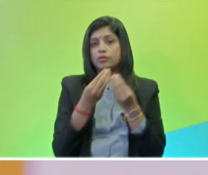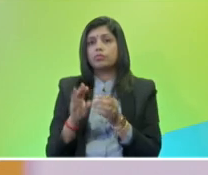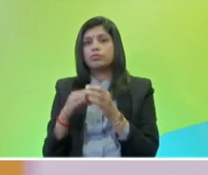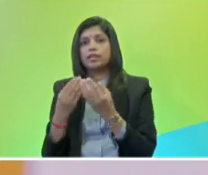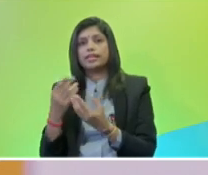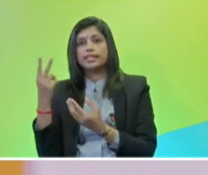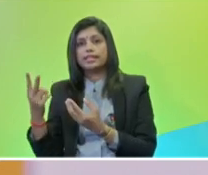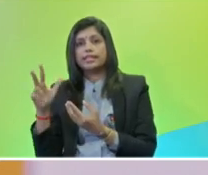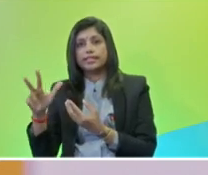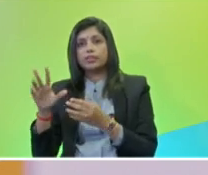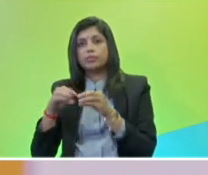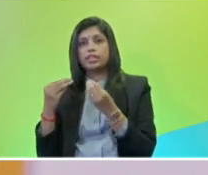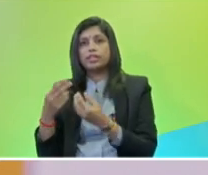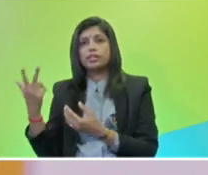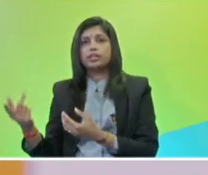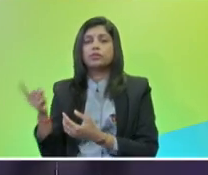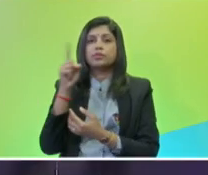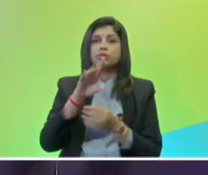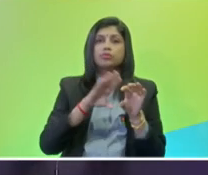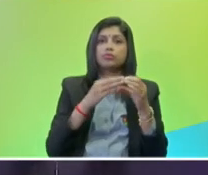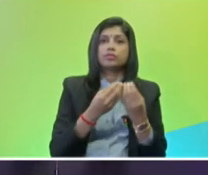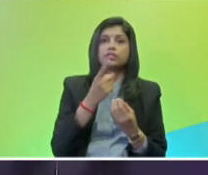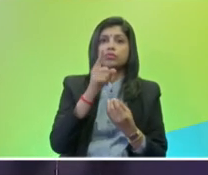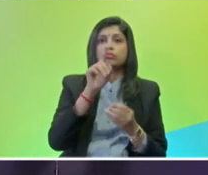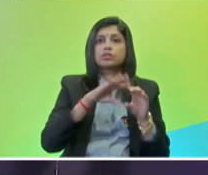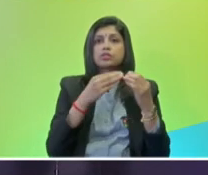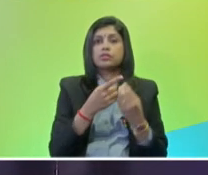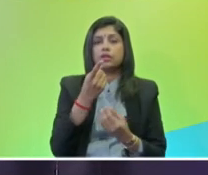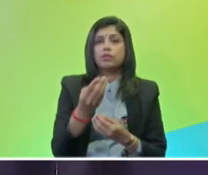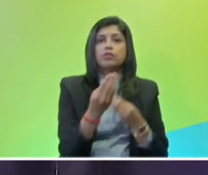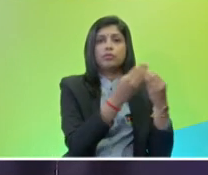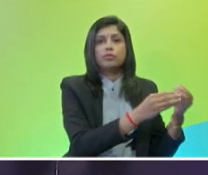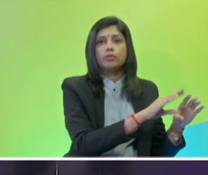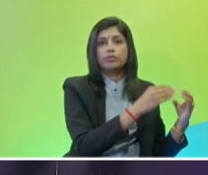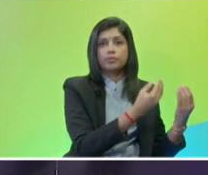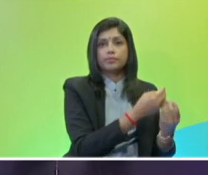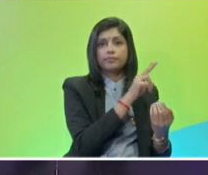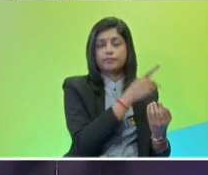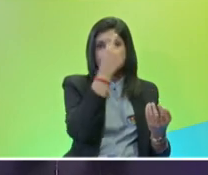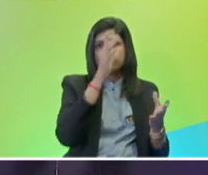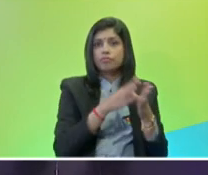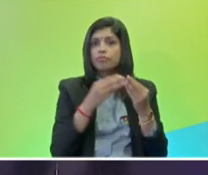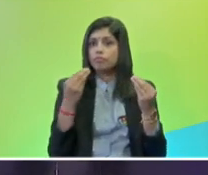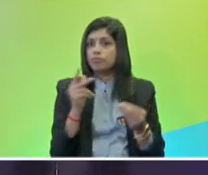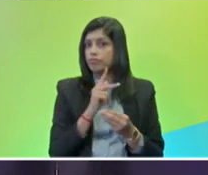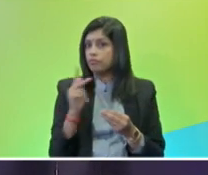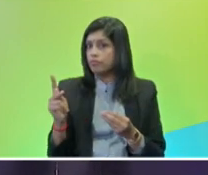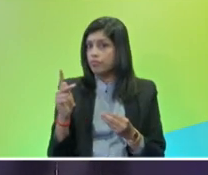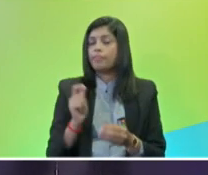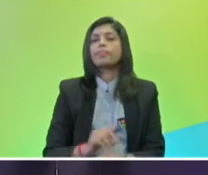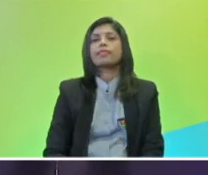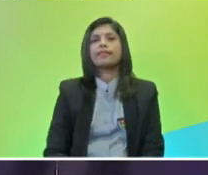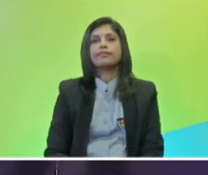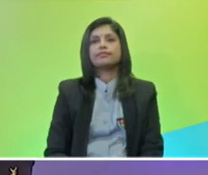3,1 tadi akan coba selesaikan kita tengok sama adek boleh diselesaikan atau tidak Ini adalah